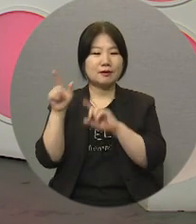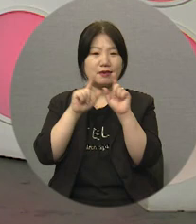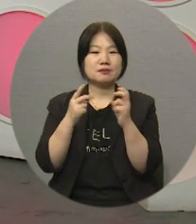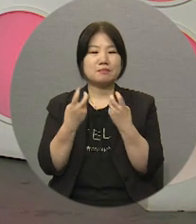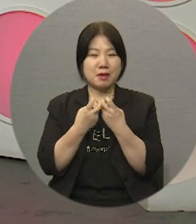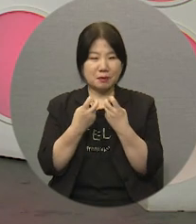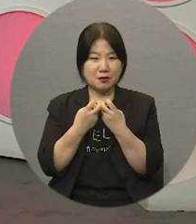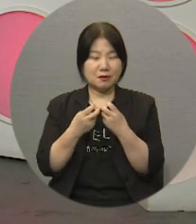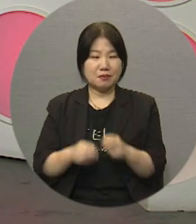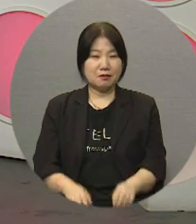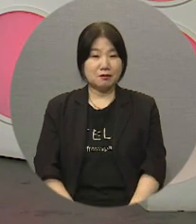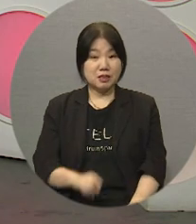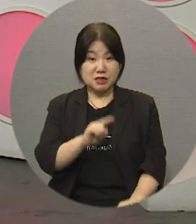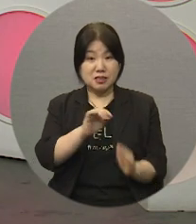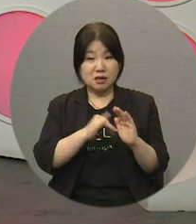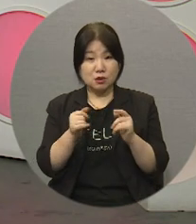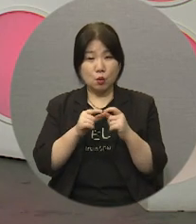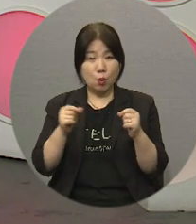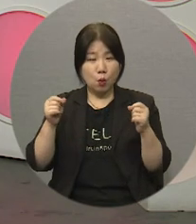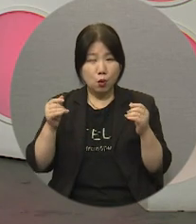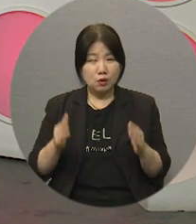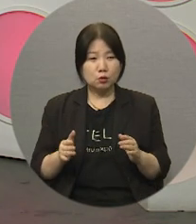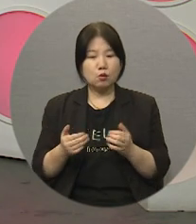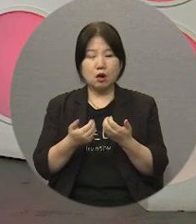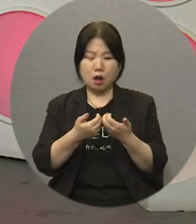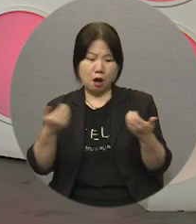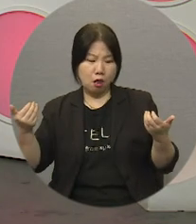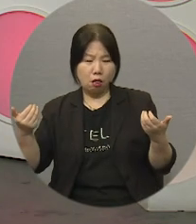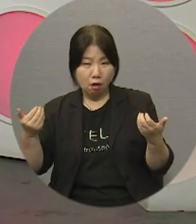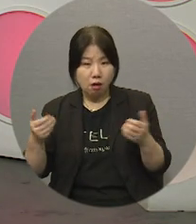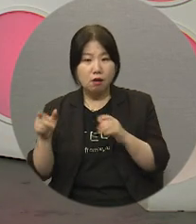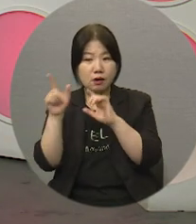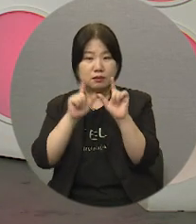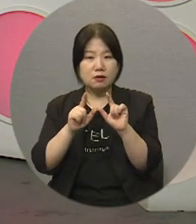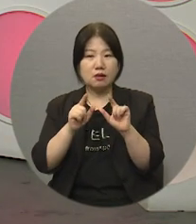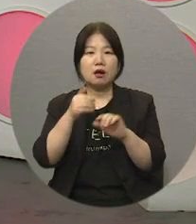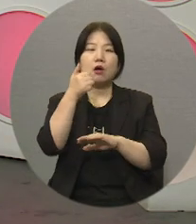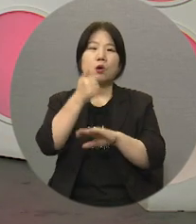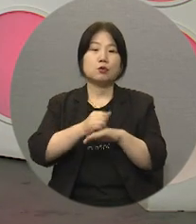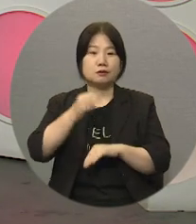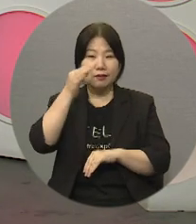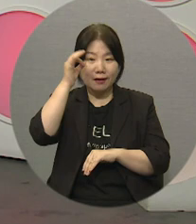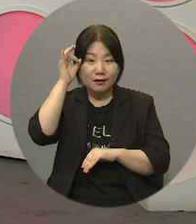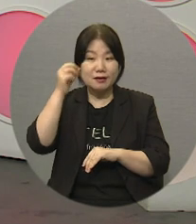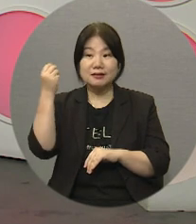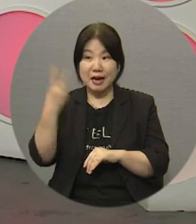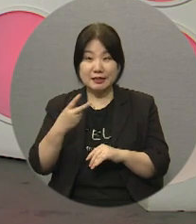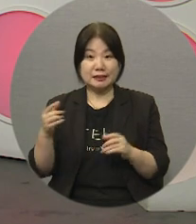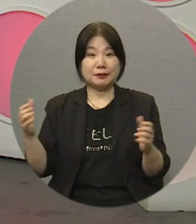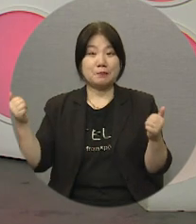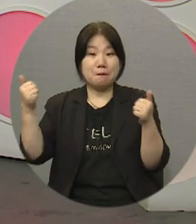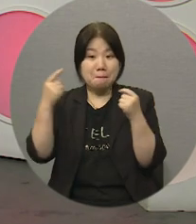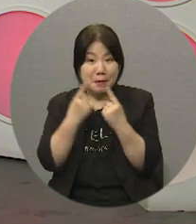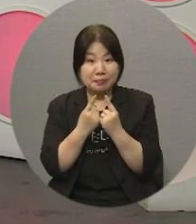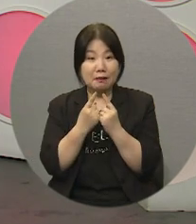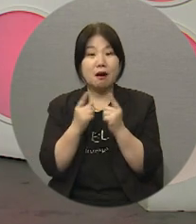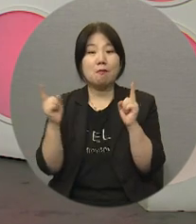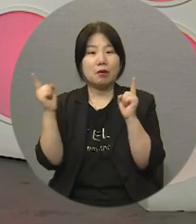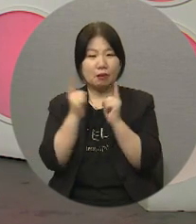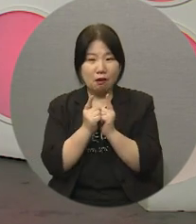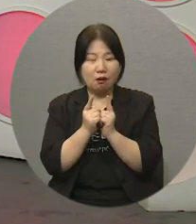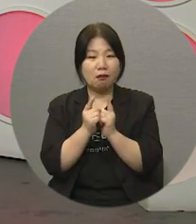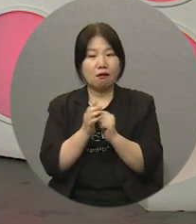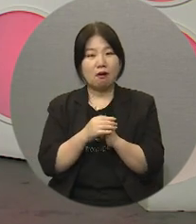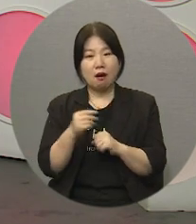것 같아요. 지금 이 가족분도 오랜 기간 떨어져가지고 그걸 비로소 깨달으면서 다시 합치게 된 거잖아요. 네. 굳이 그럴 필요가 뭐